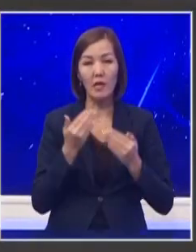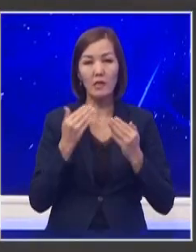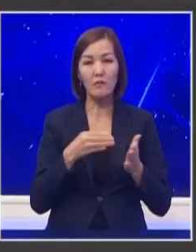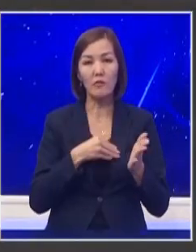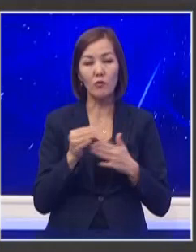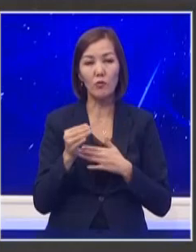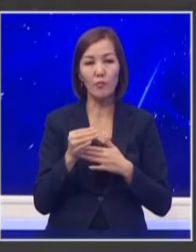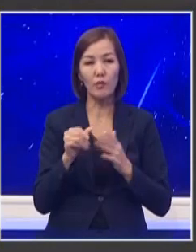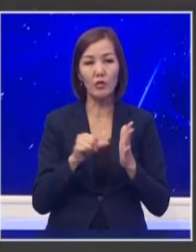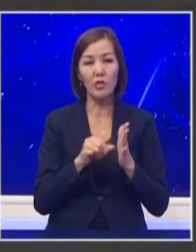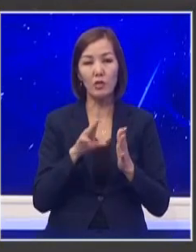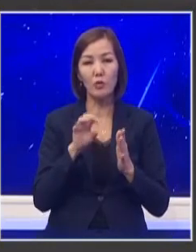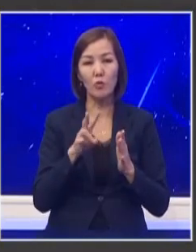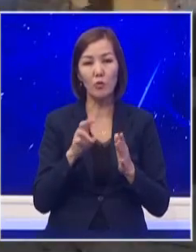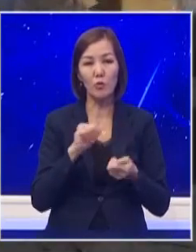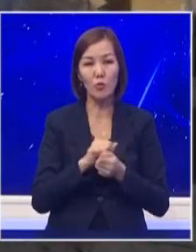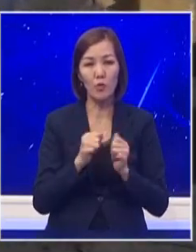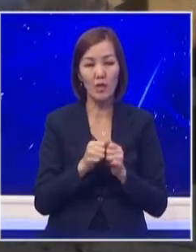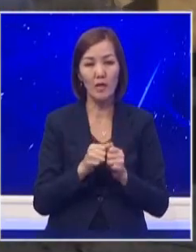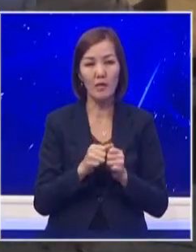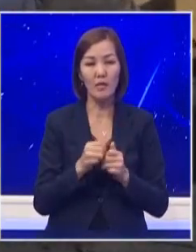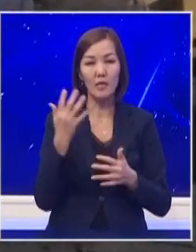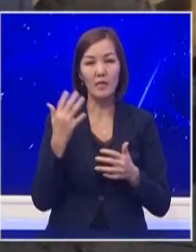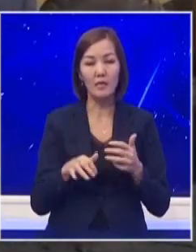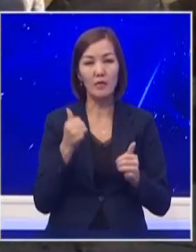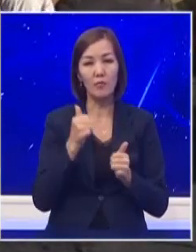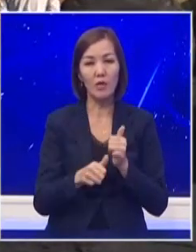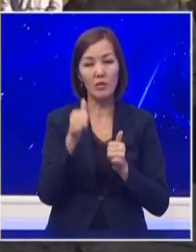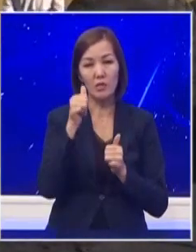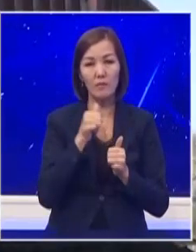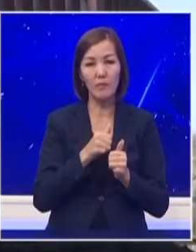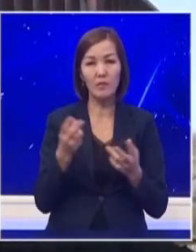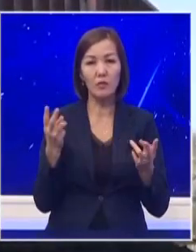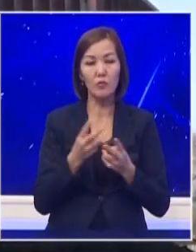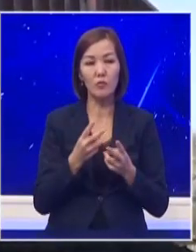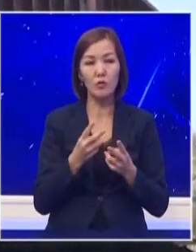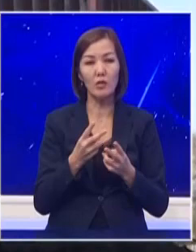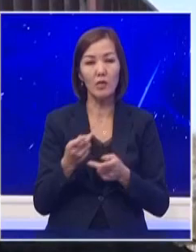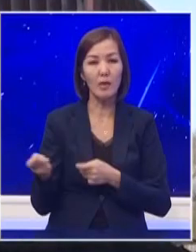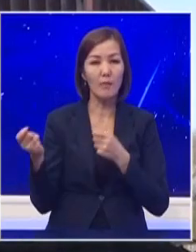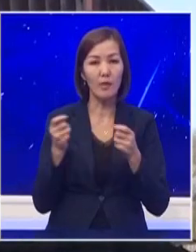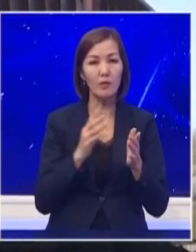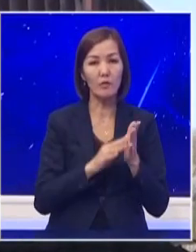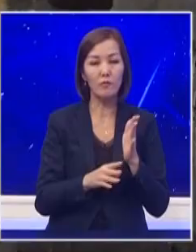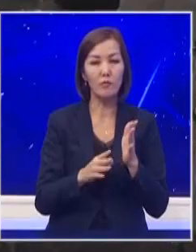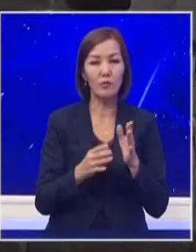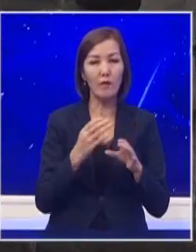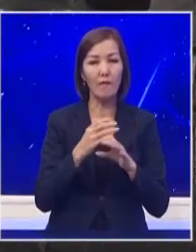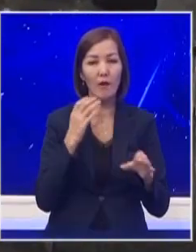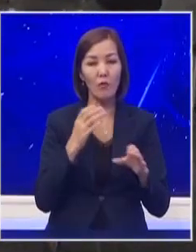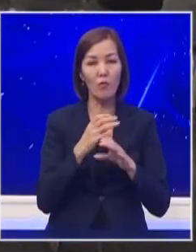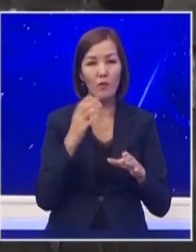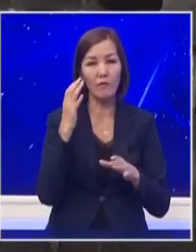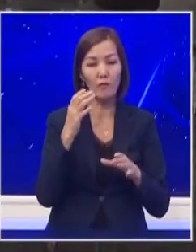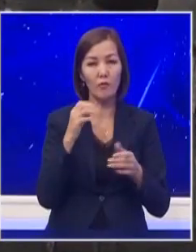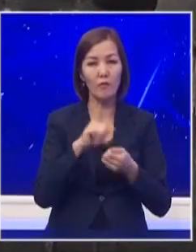я купил 6 тонн угля в среднем каждый месяц в Талдыкорган для нужд населения поставляются 90 вагонов твердого